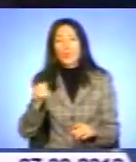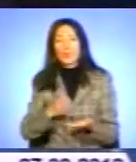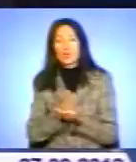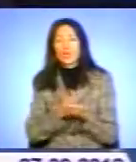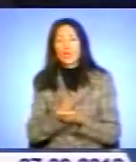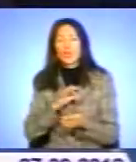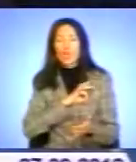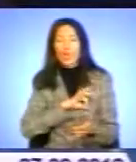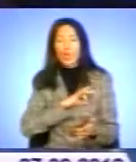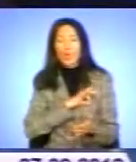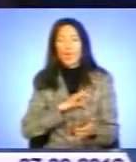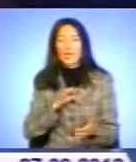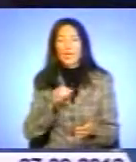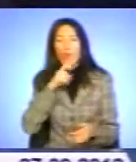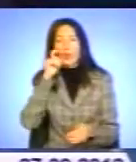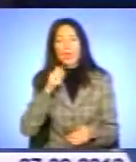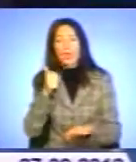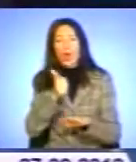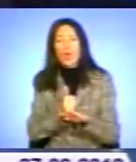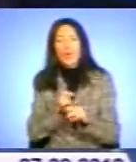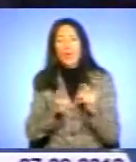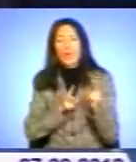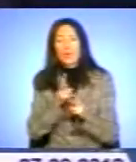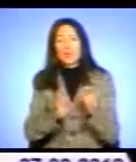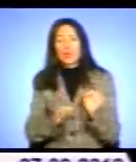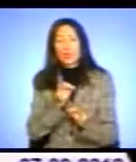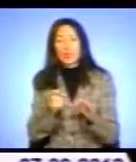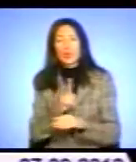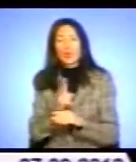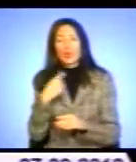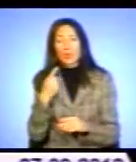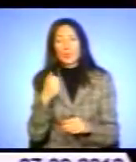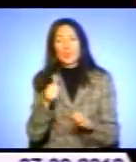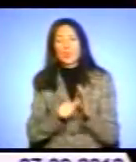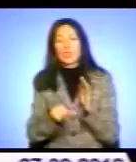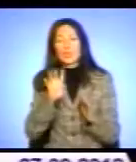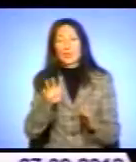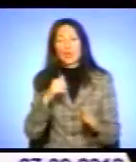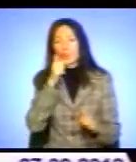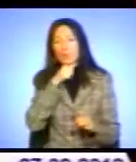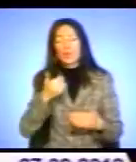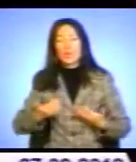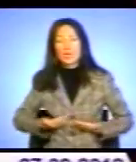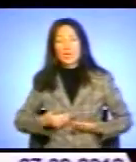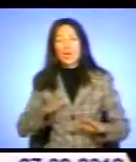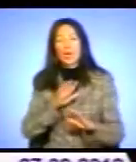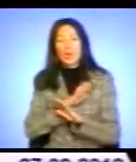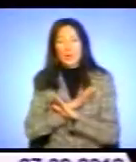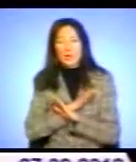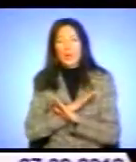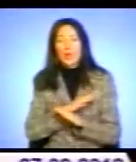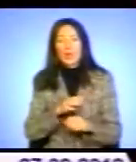України, голова апеляційного суду Тернопільської області. На 64-му році життя перестало битися